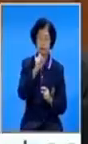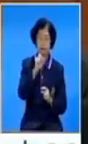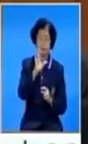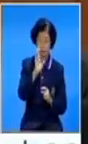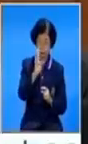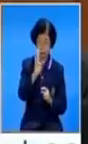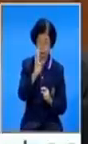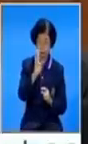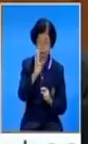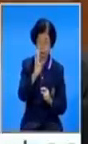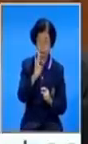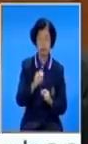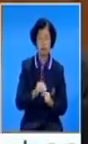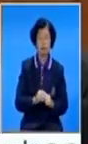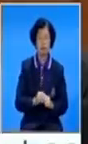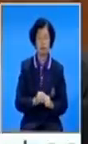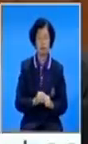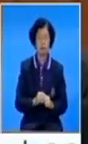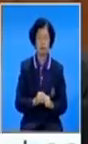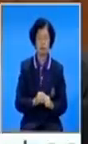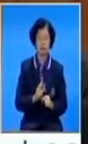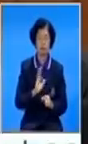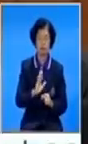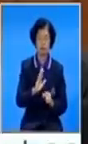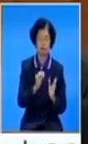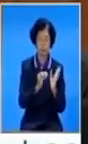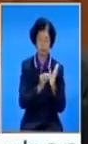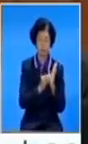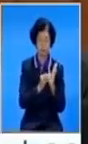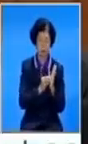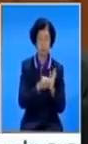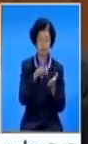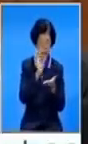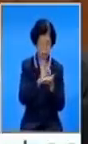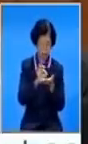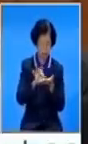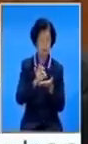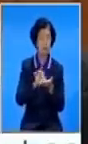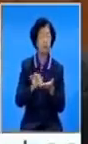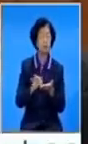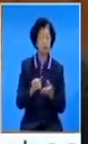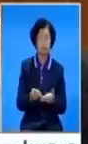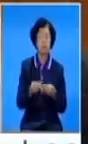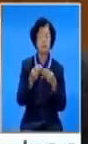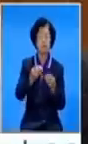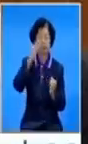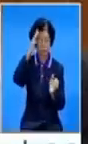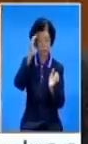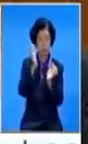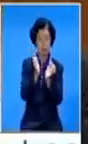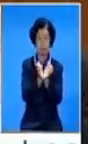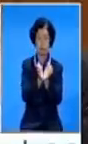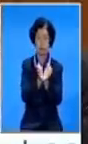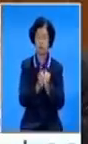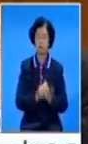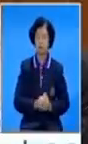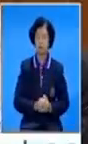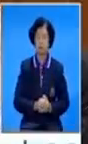กุฏกษัตริย์ทรงนิพนธ์ไว้ให้กับตำรวจแยบยลที่